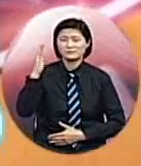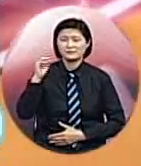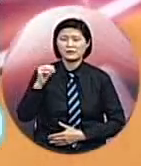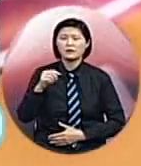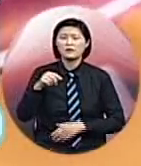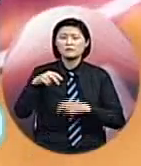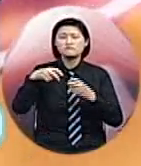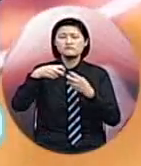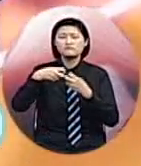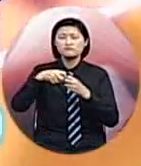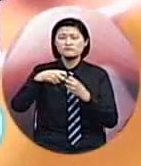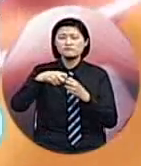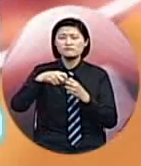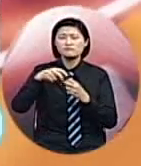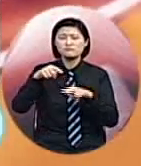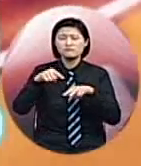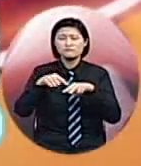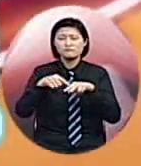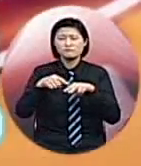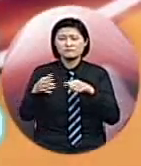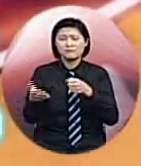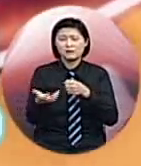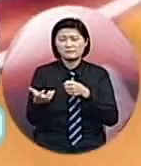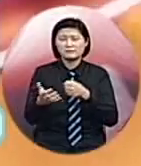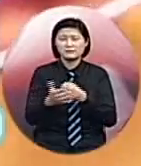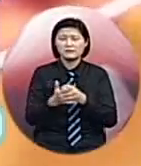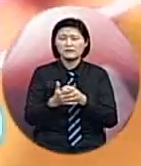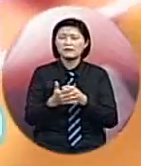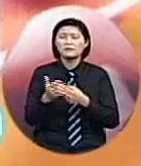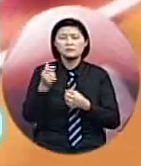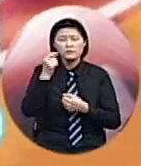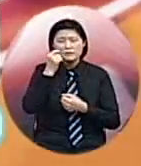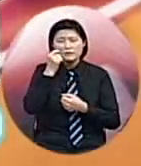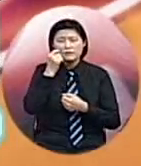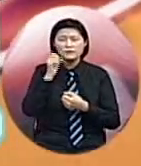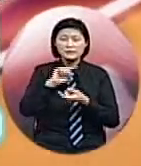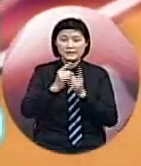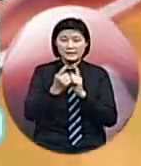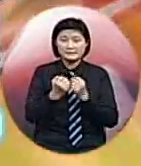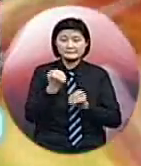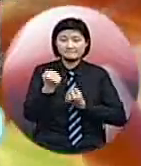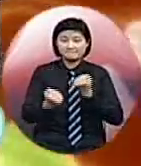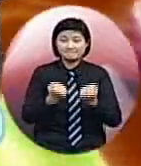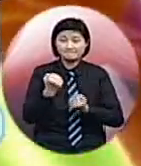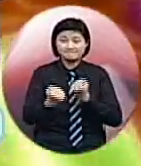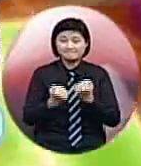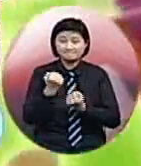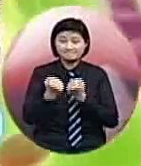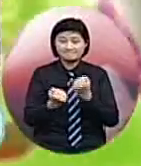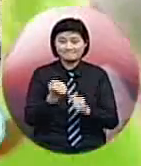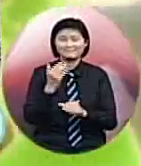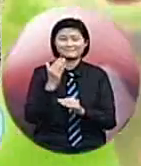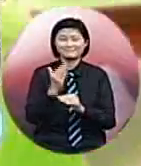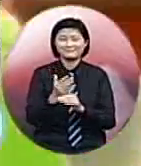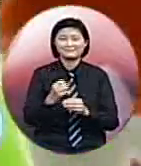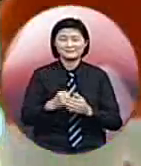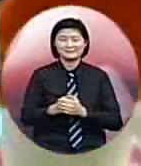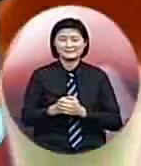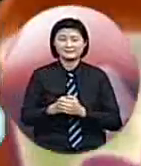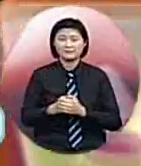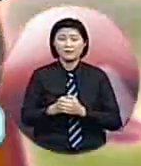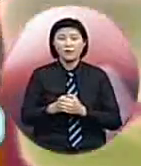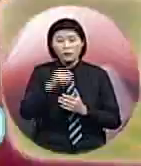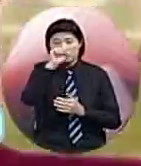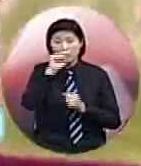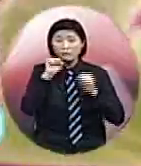날씨가 무릎 때문에 아, 예. 무릎. 지금 못 하고 네. 사이클만 하고 있습니다. 자전거 타신 거? 네. 예. 아.